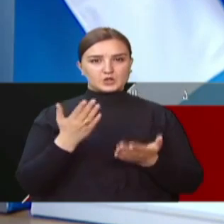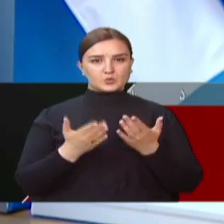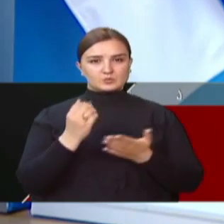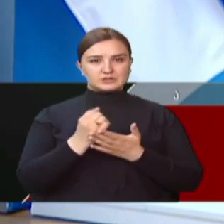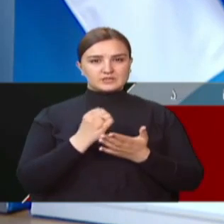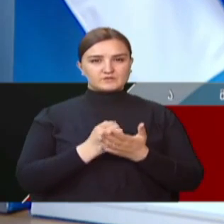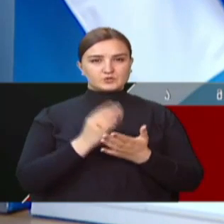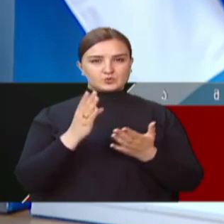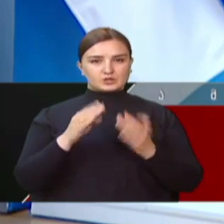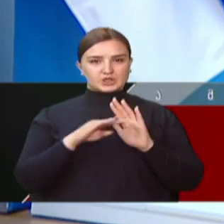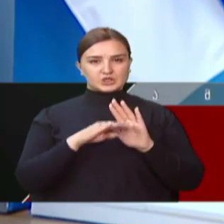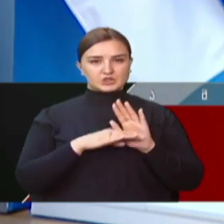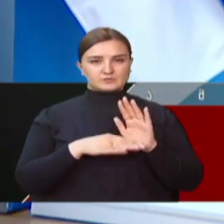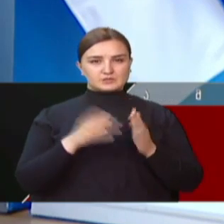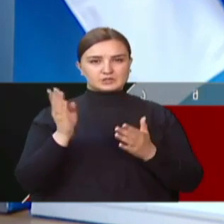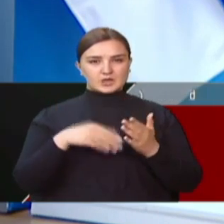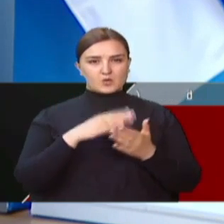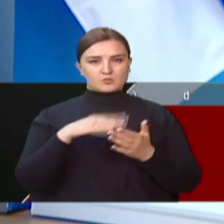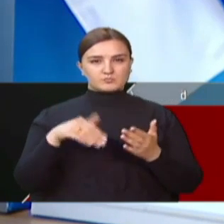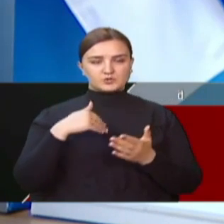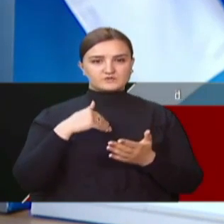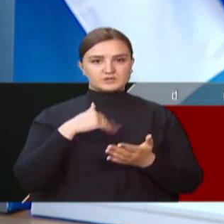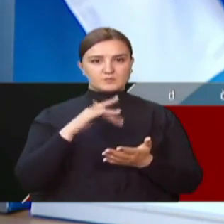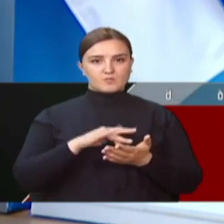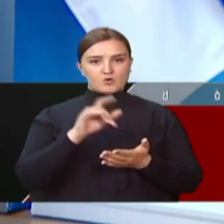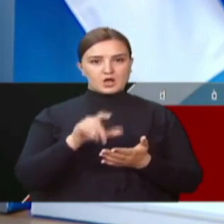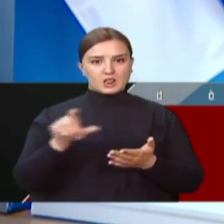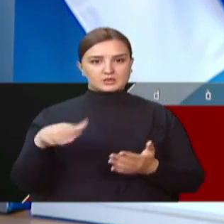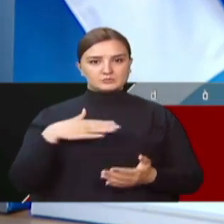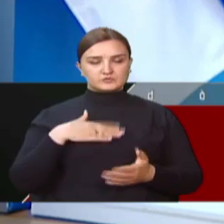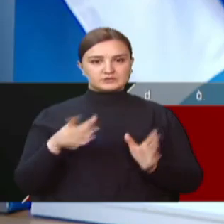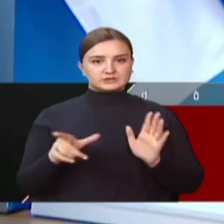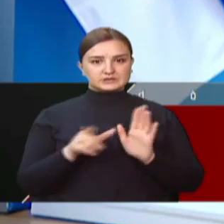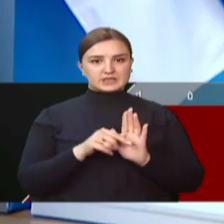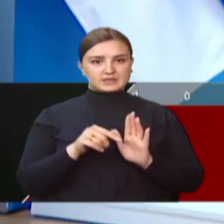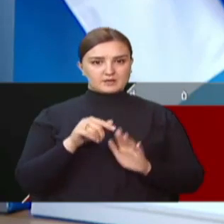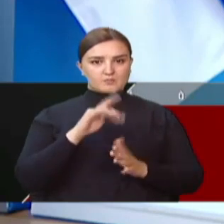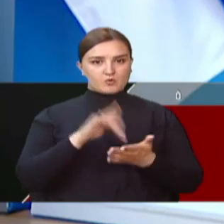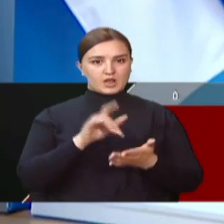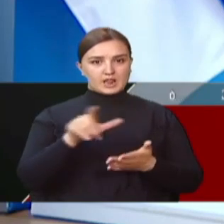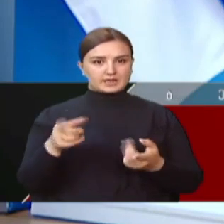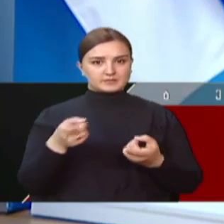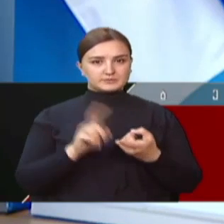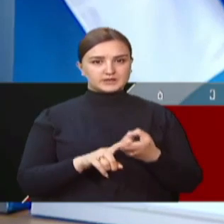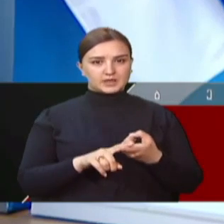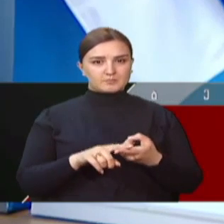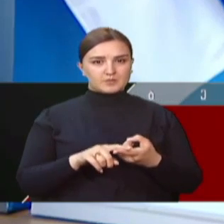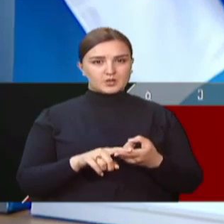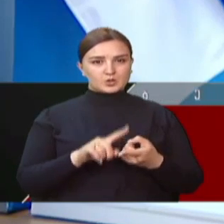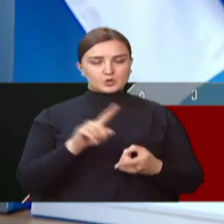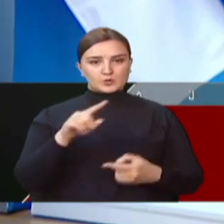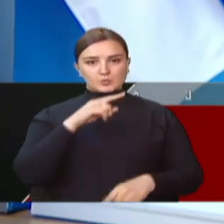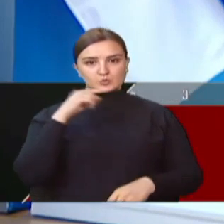საიზოლაციო რეჟიმის გაუქმება, რომელიც ჩვენ ვიმეორებ ჩვენს მოქალაქეებს და ჩვენს თანამემამულეებს ეხებოდა, თორემ რუსეთს და